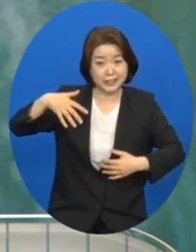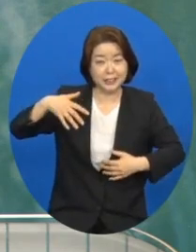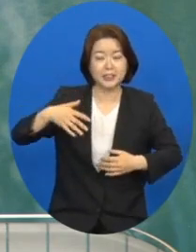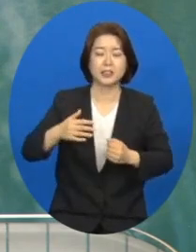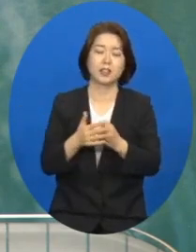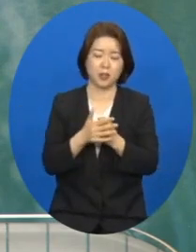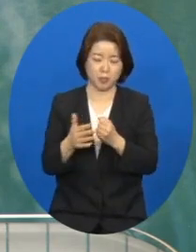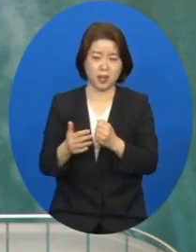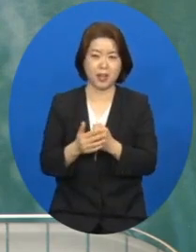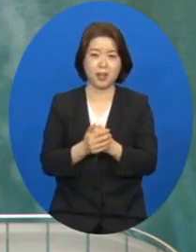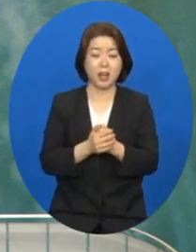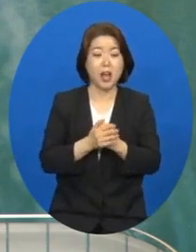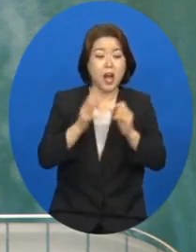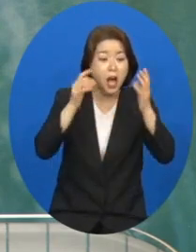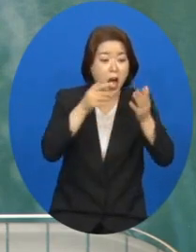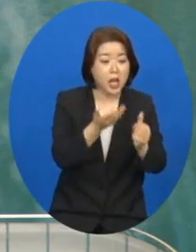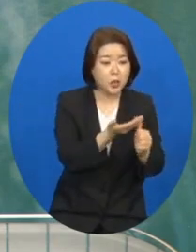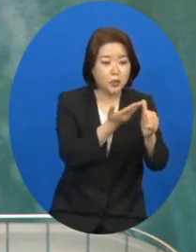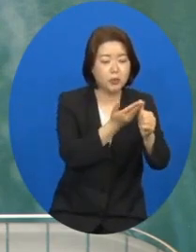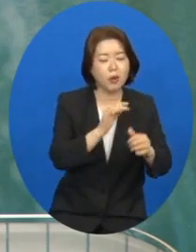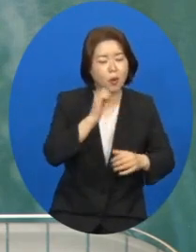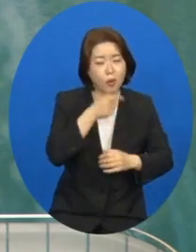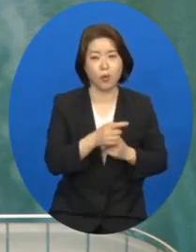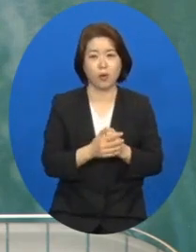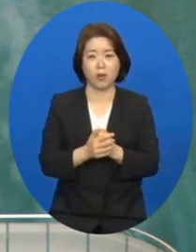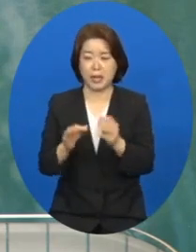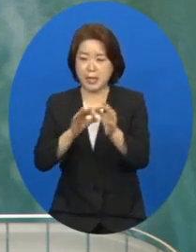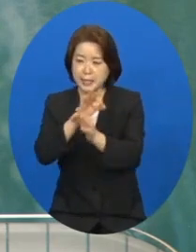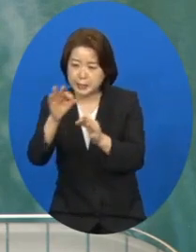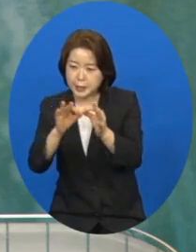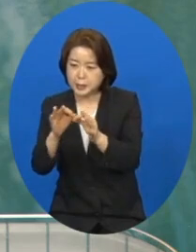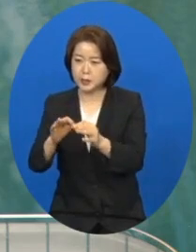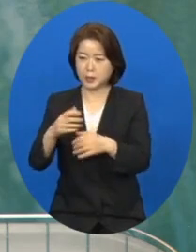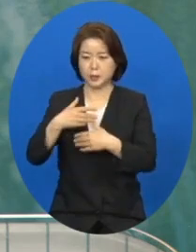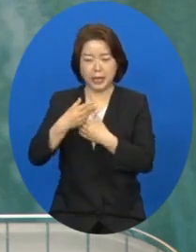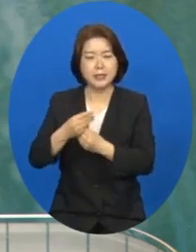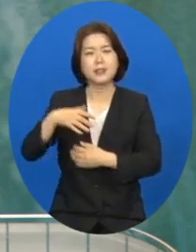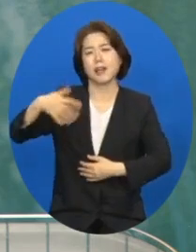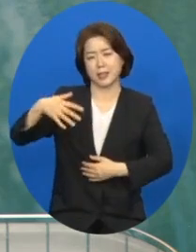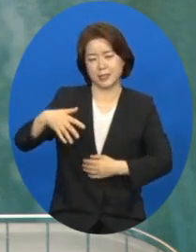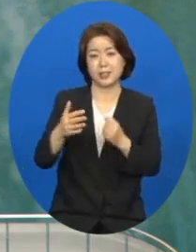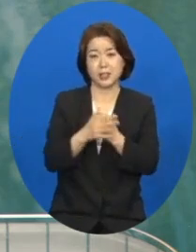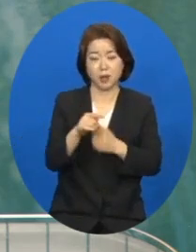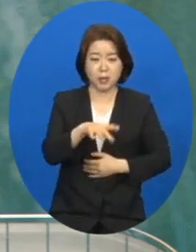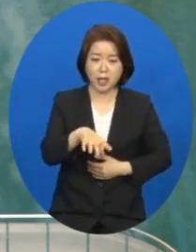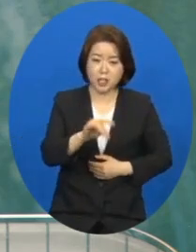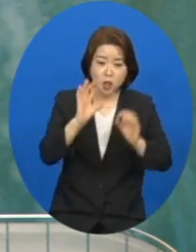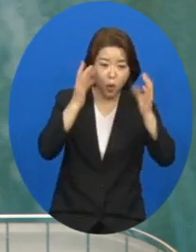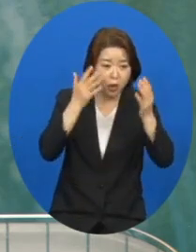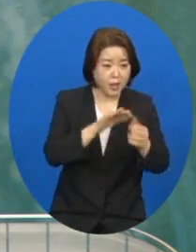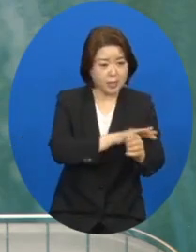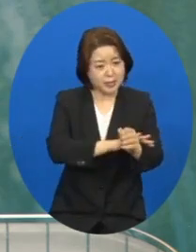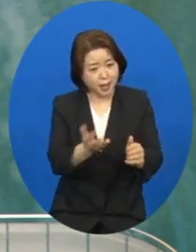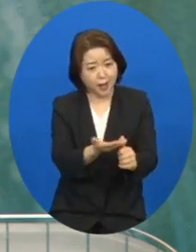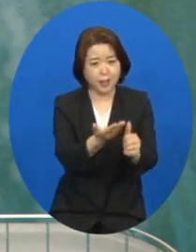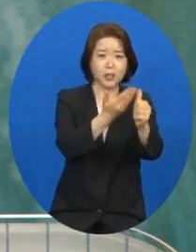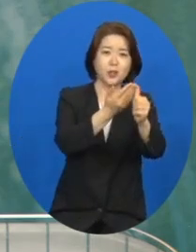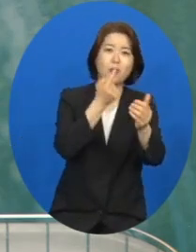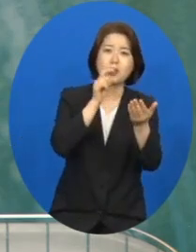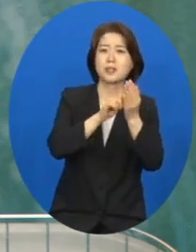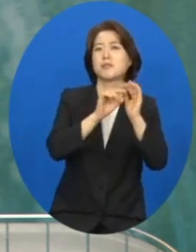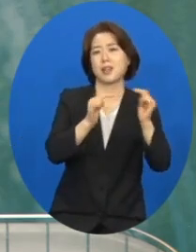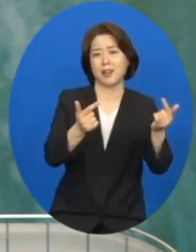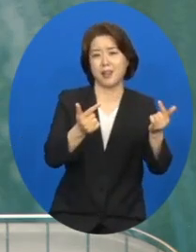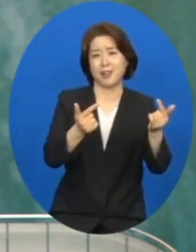단계입니다. 경제적으로 사회적으로 아직 안정되지 못한 때예요. 그러니까 첫 아이를 잘 기르기가 쉽지 않은